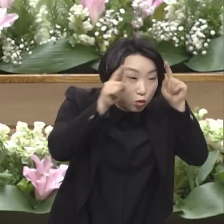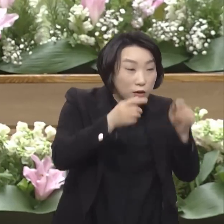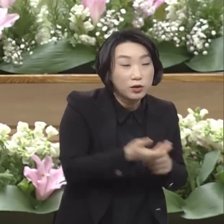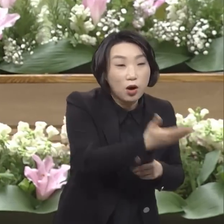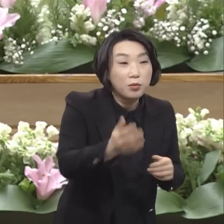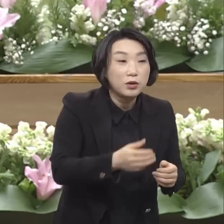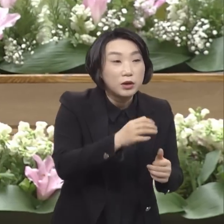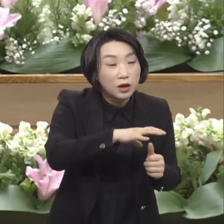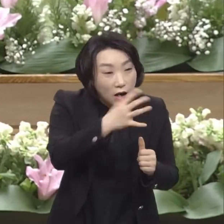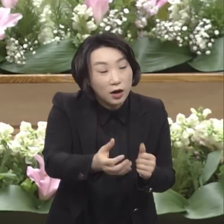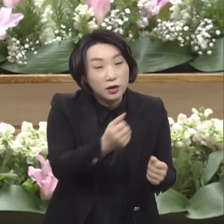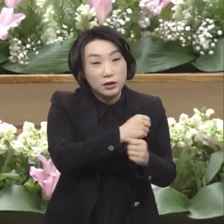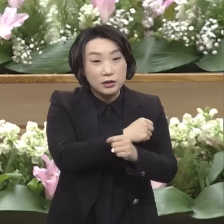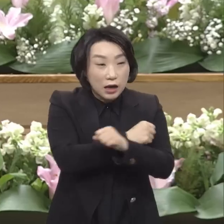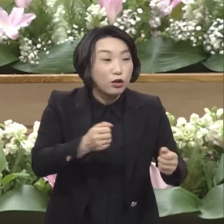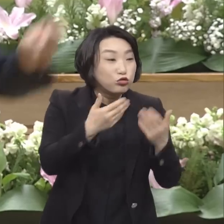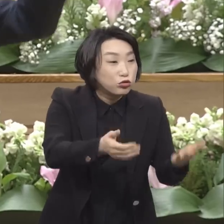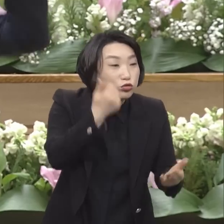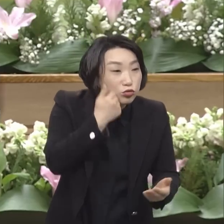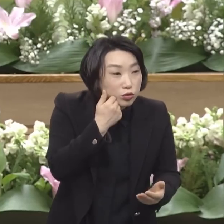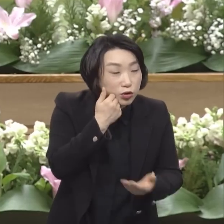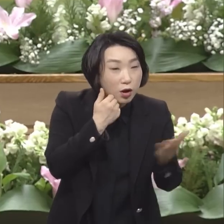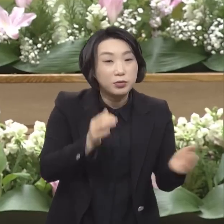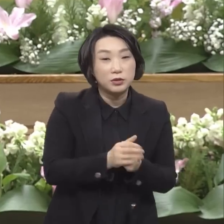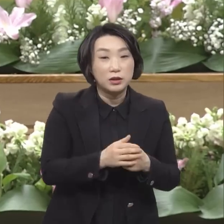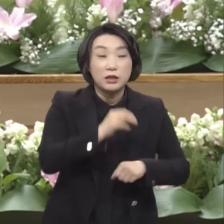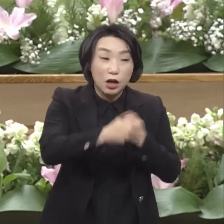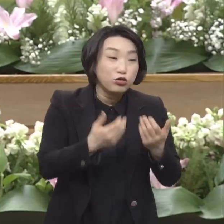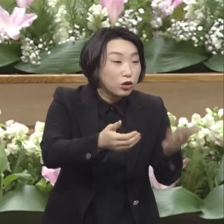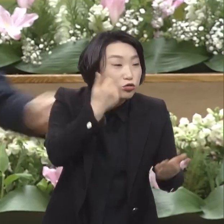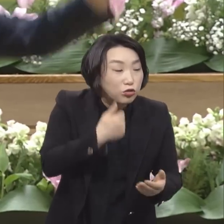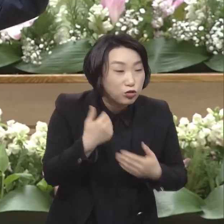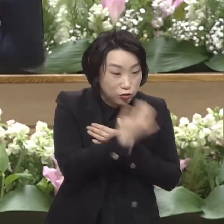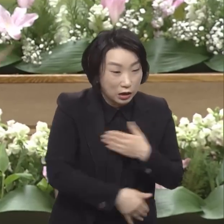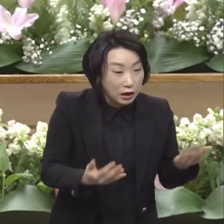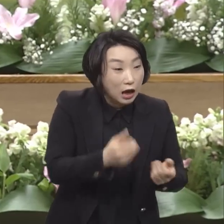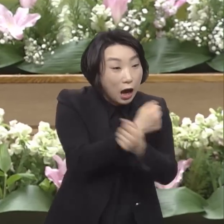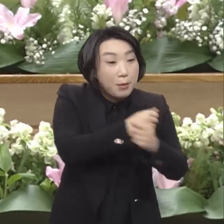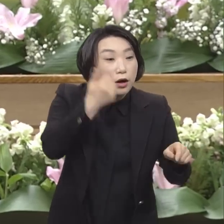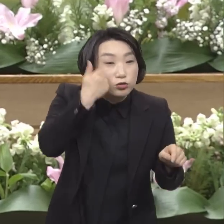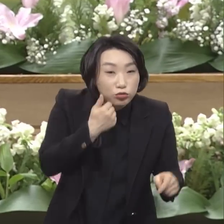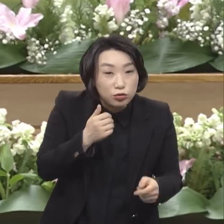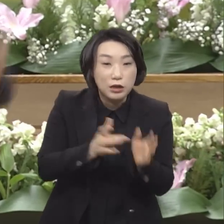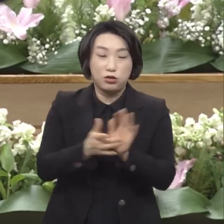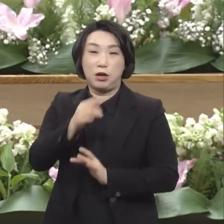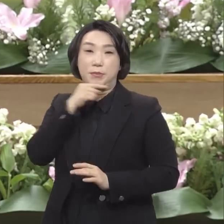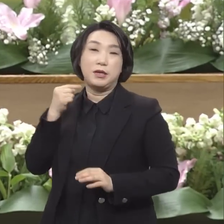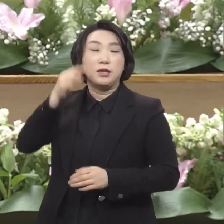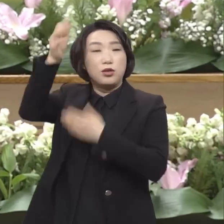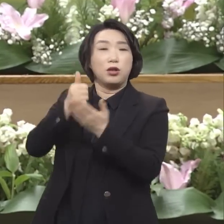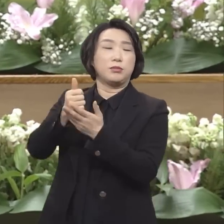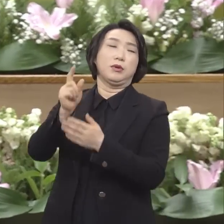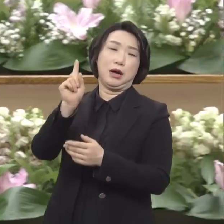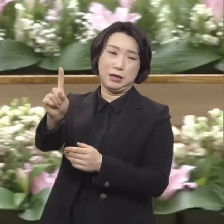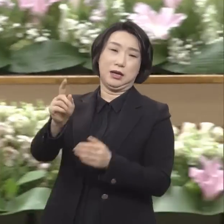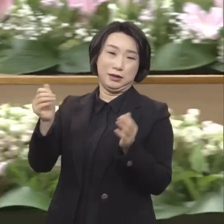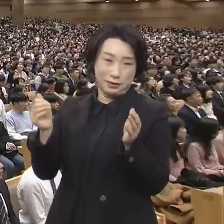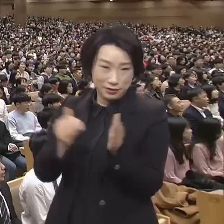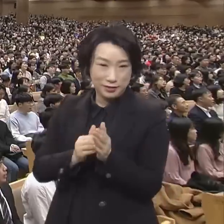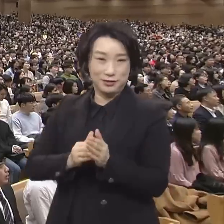할 자는, 육신의 소욕과 정욕에서 해방되길 자는, 육신의 일에서 해방시킬 자는 예수 피와 성령님밖에 없다는